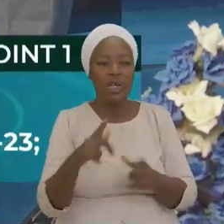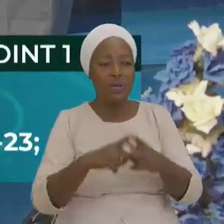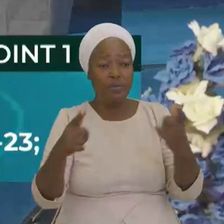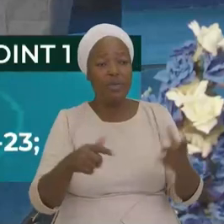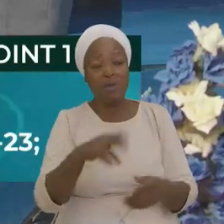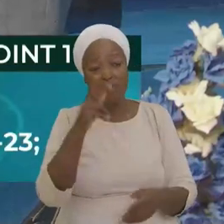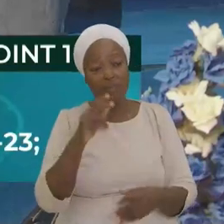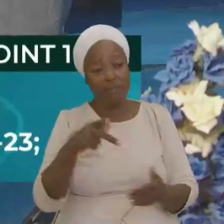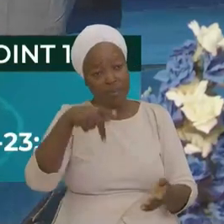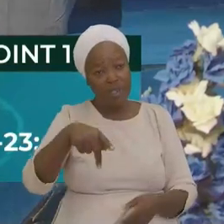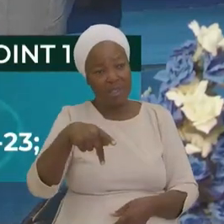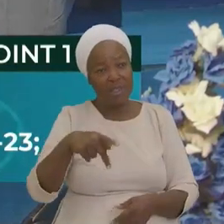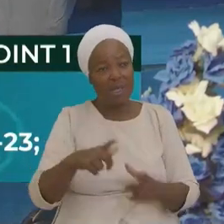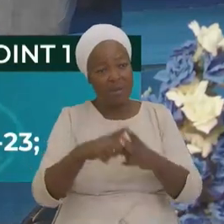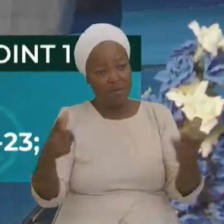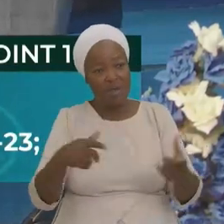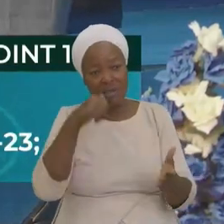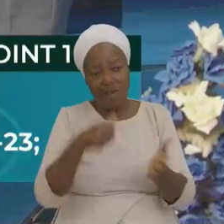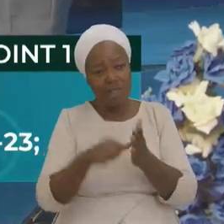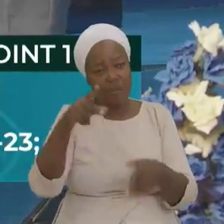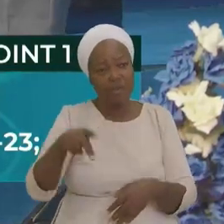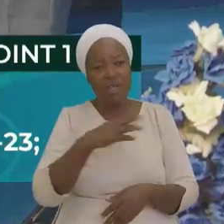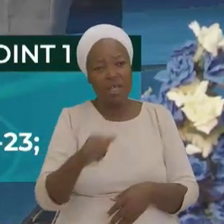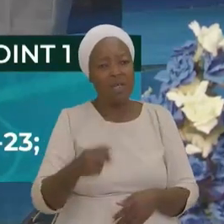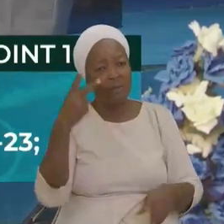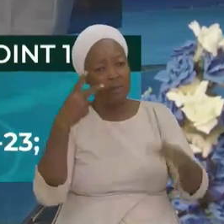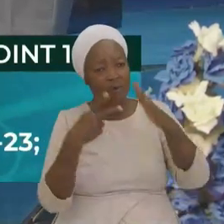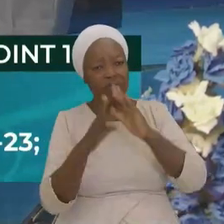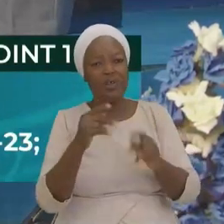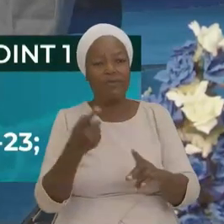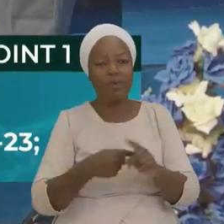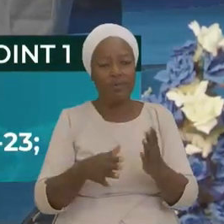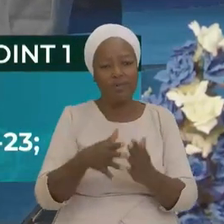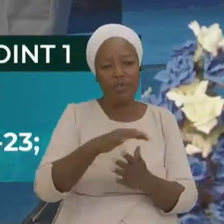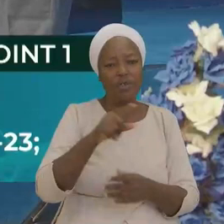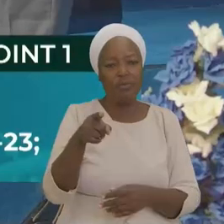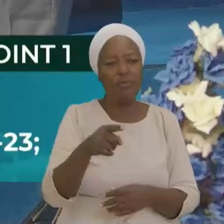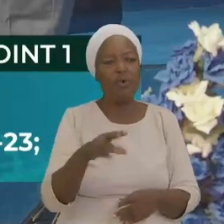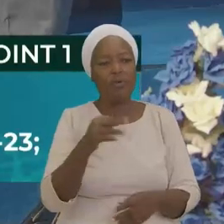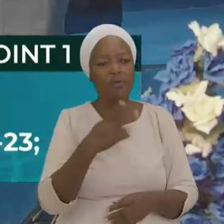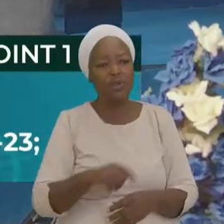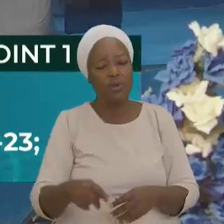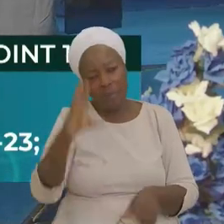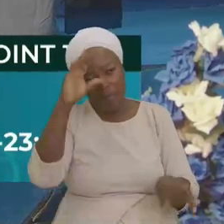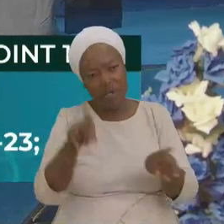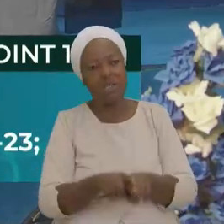L'Éternel ton Dieu te substituera au milieu de toi, d'entre tes frères, un prophète comme